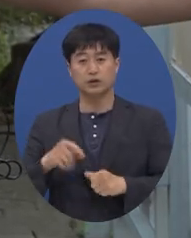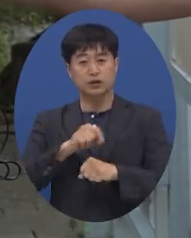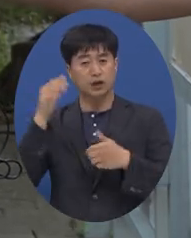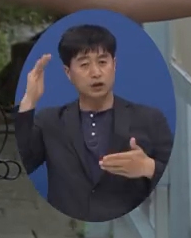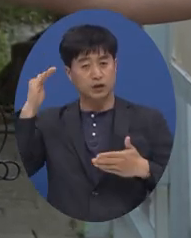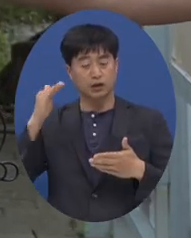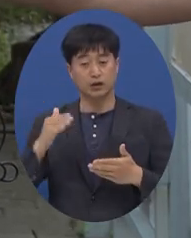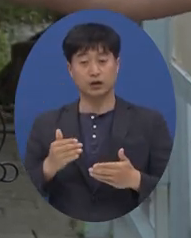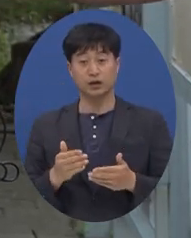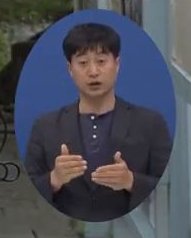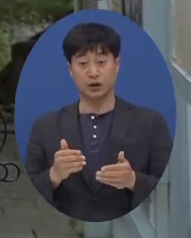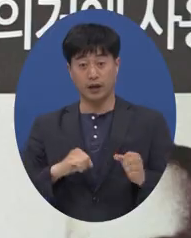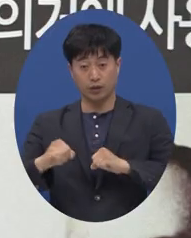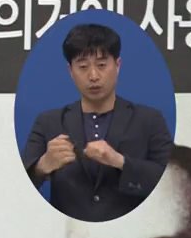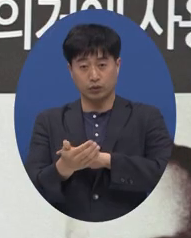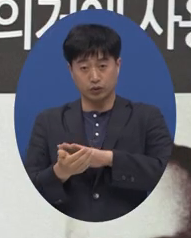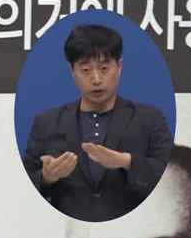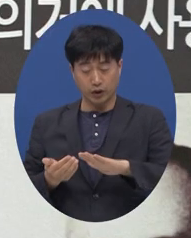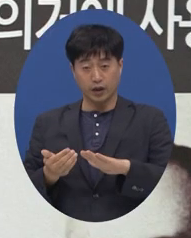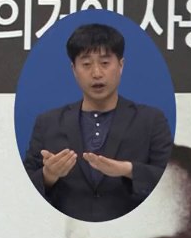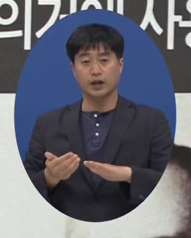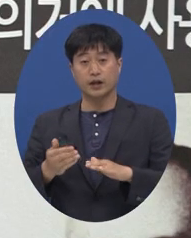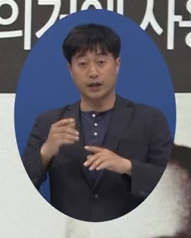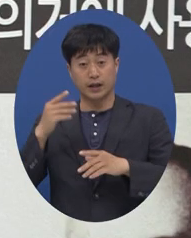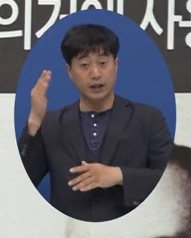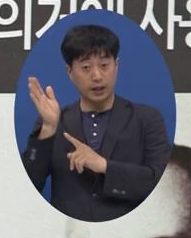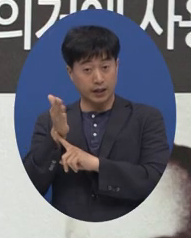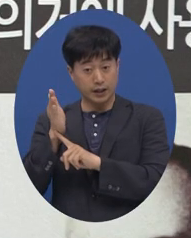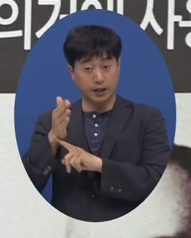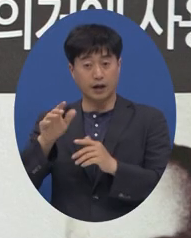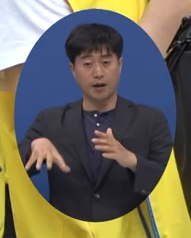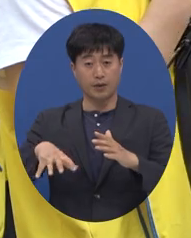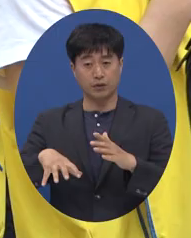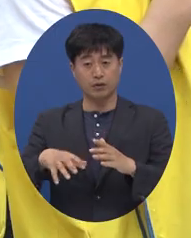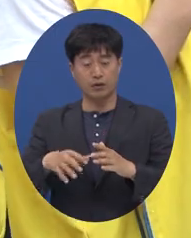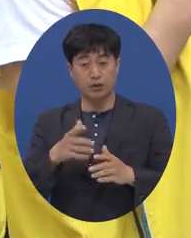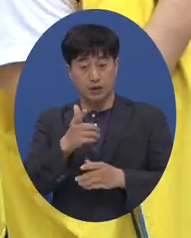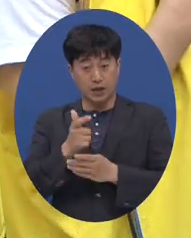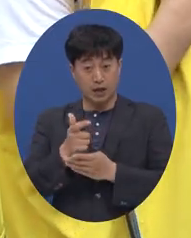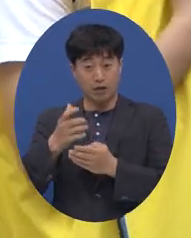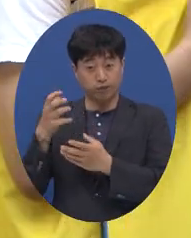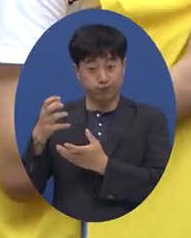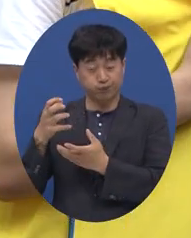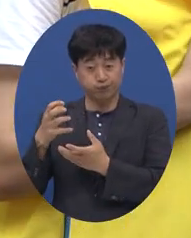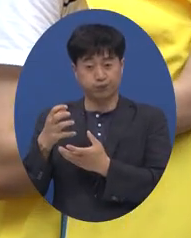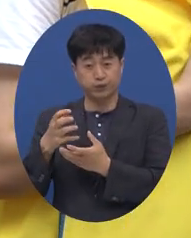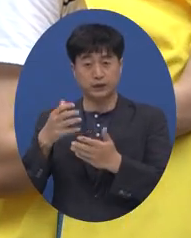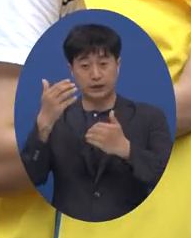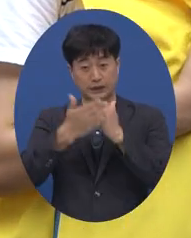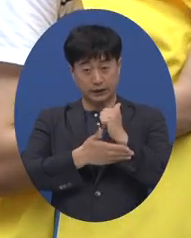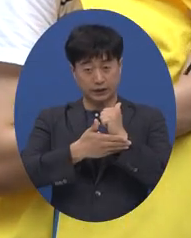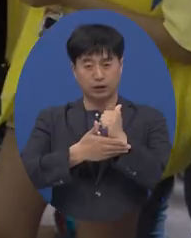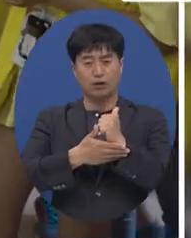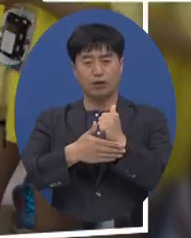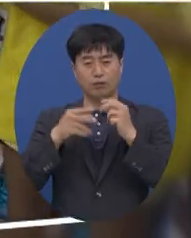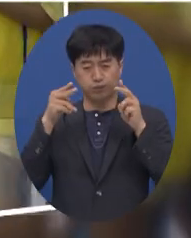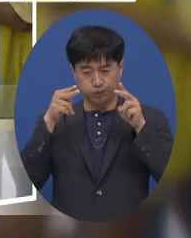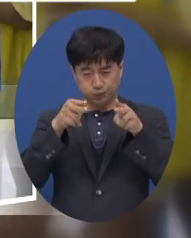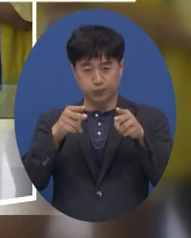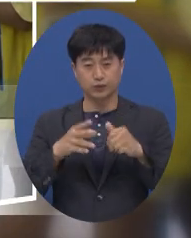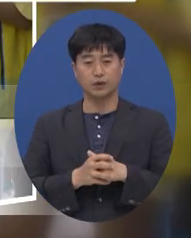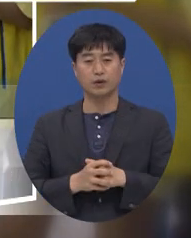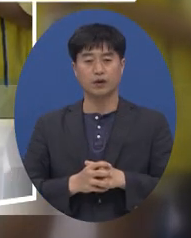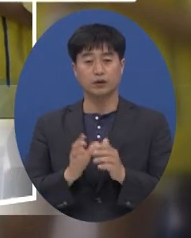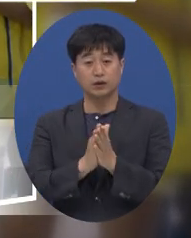학생들은 거 3일 전 윤 의사가 태극기 앞에서 권총과 수류탄을 들고 찍은 사진에서 쉽게 눈을 떼지 못합니다 효과 서